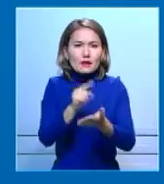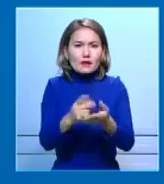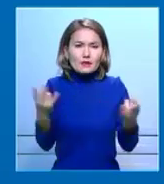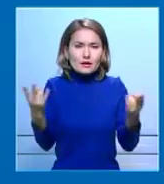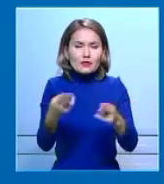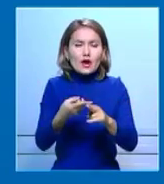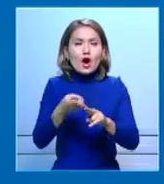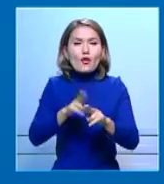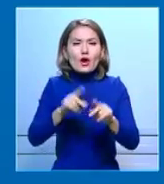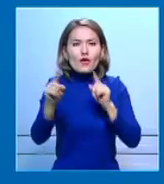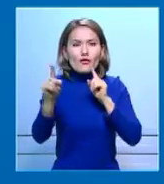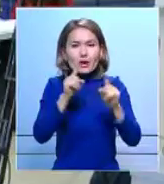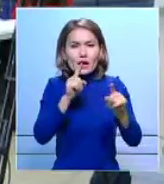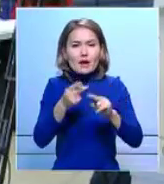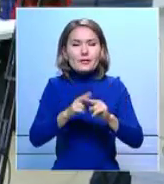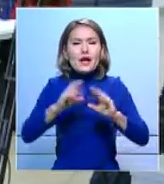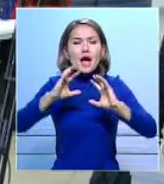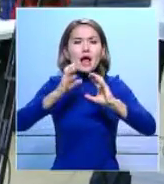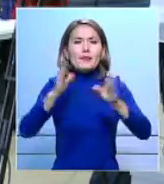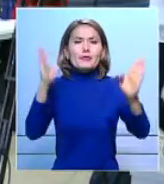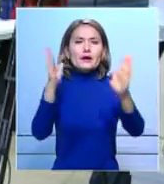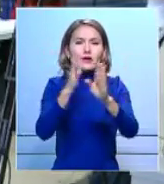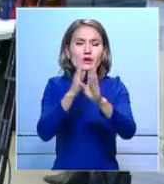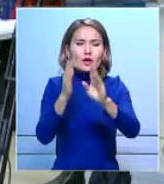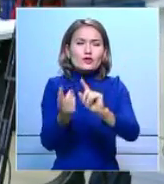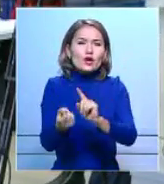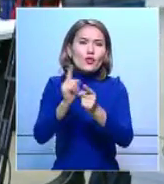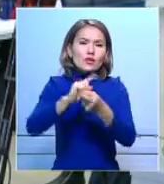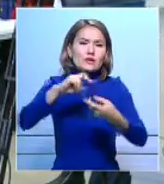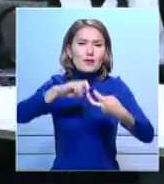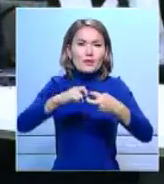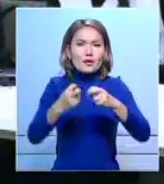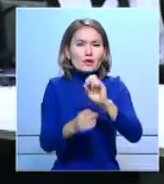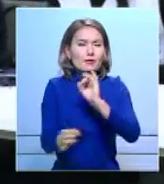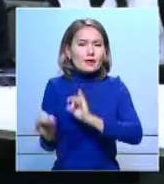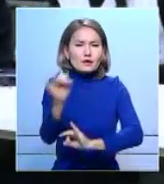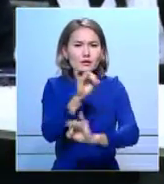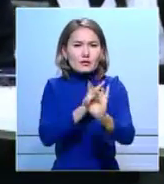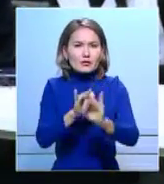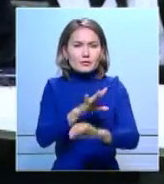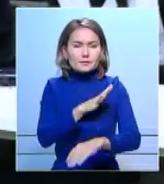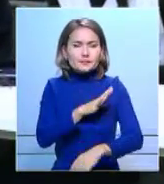салу. Бұл жолғы форумда сондай-ақ әлемдік климаттың өзгеруі де сөз болмақ.